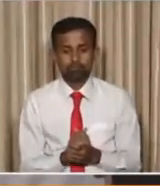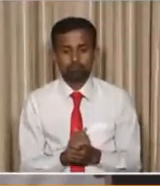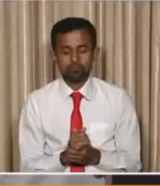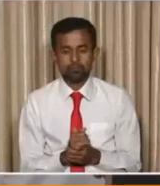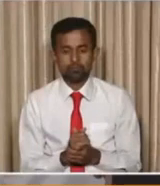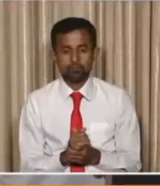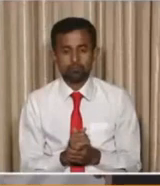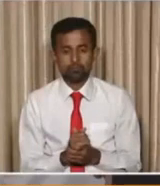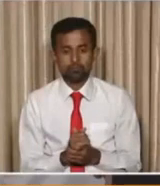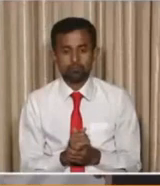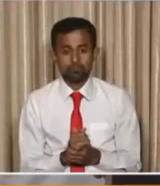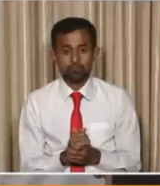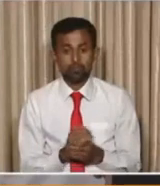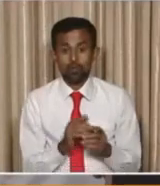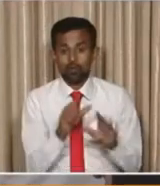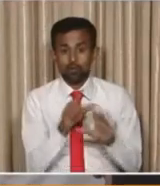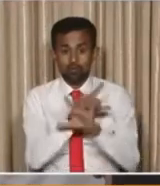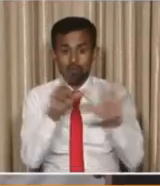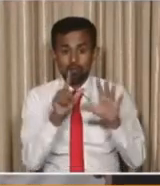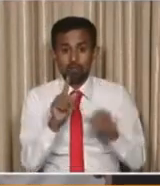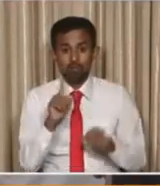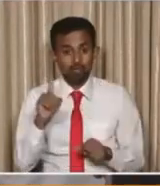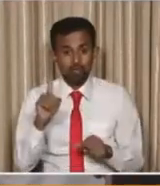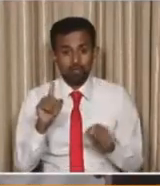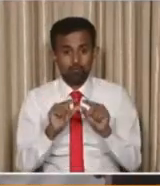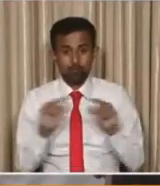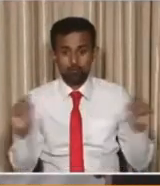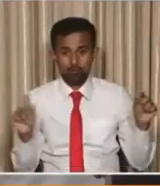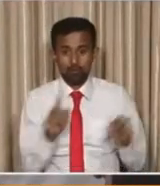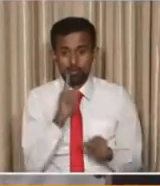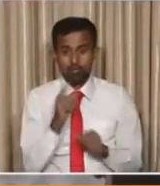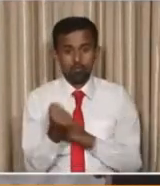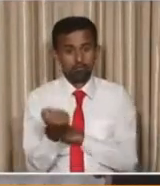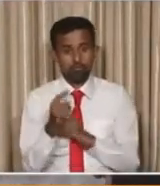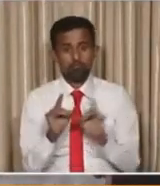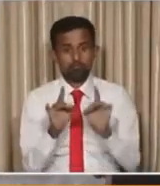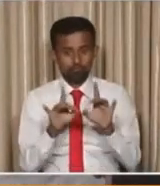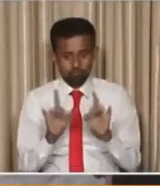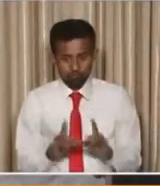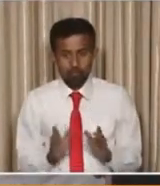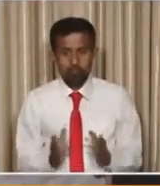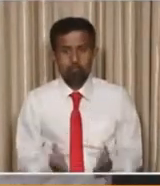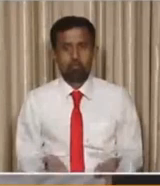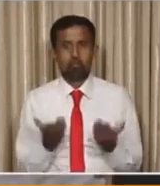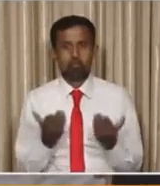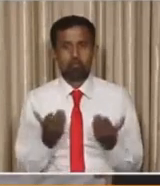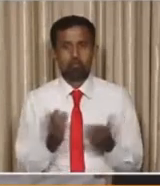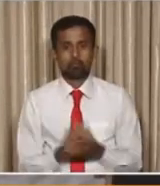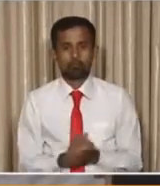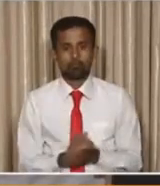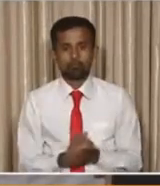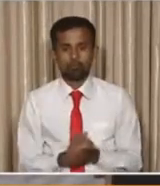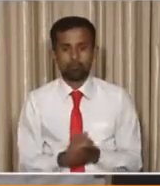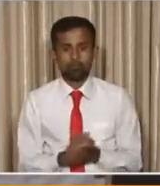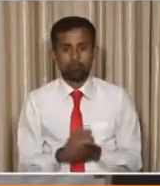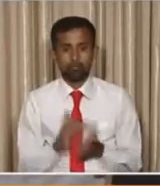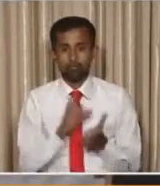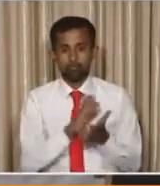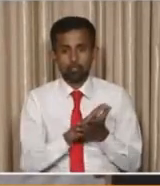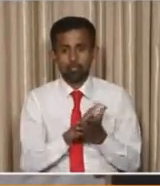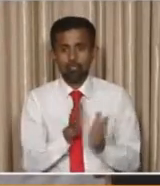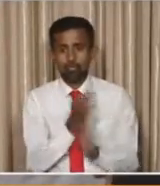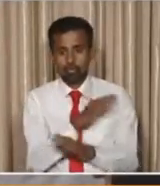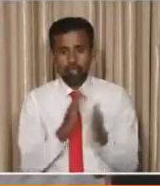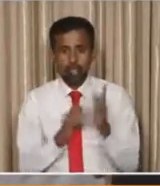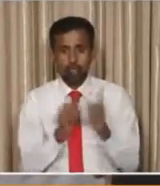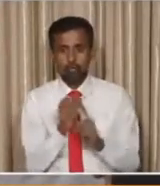Article 17 of the Constitution. ඇයි මෙහෙම කියන්නේ? මේක සකස් කරේ මම කී ඉස්සක්ක මමත් චොක්සි හිටපු